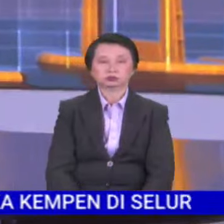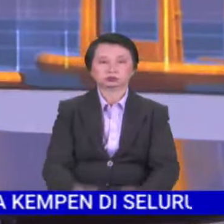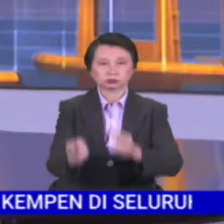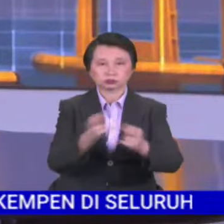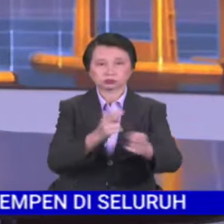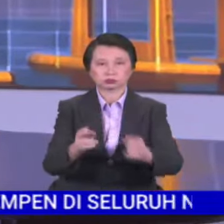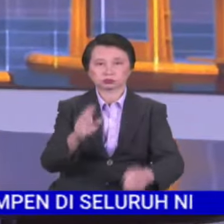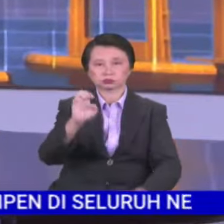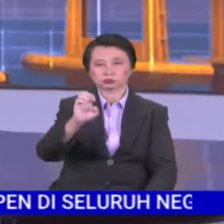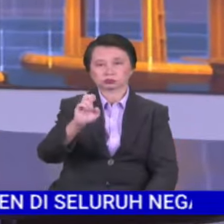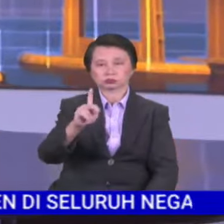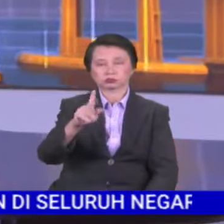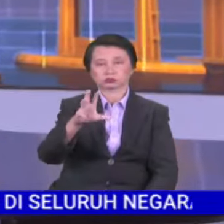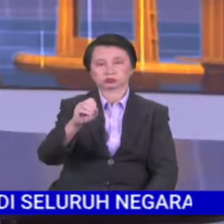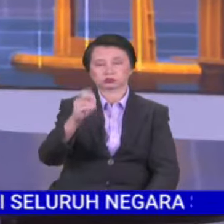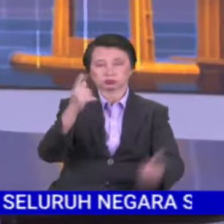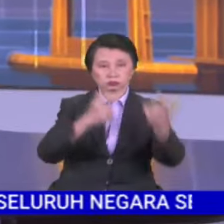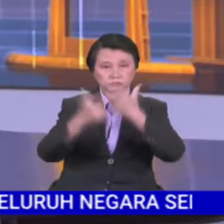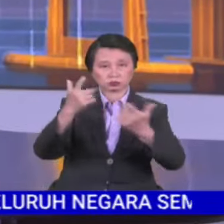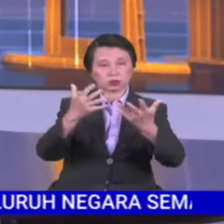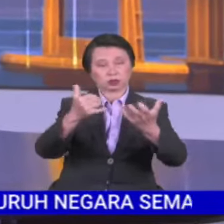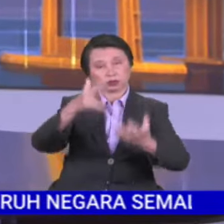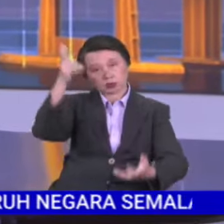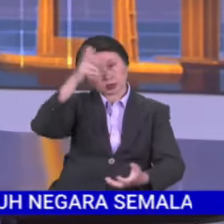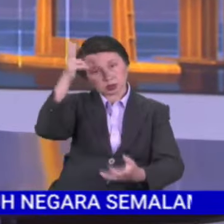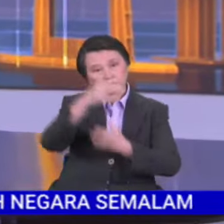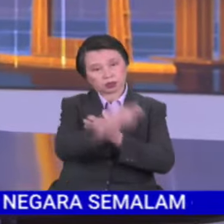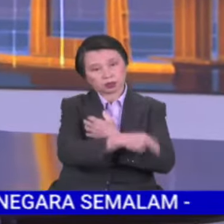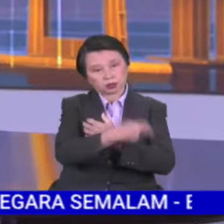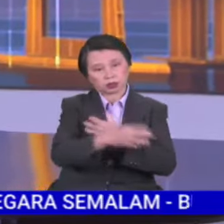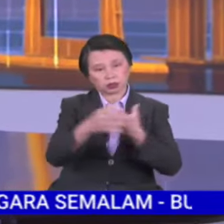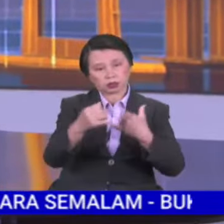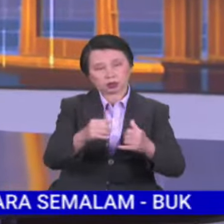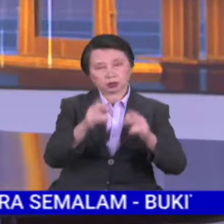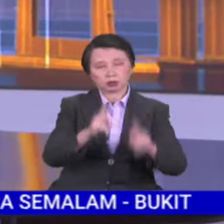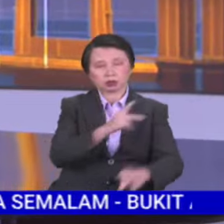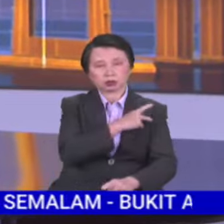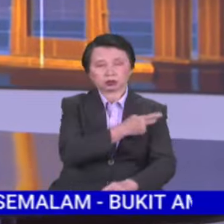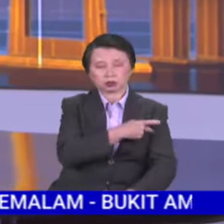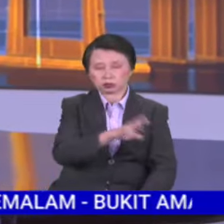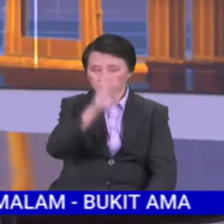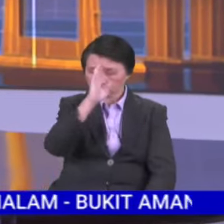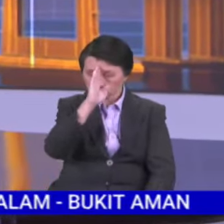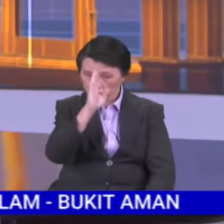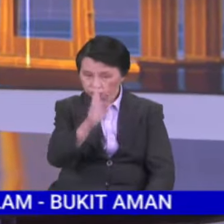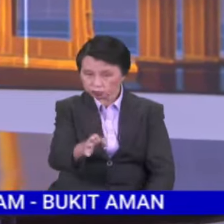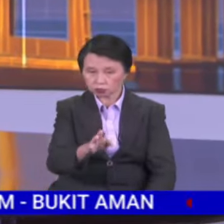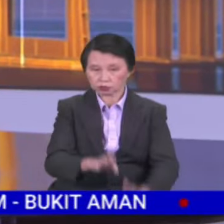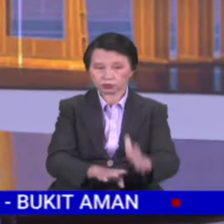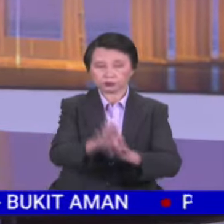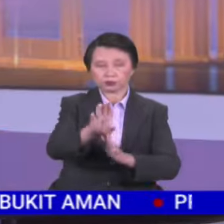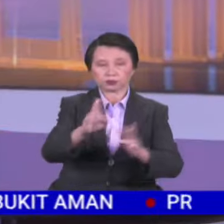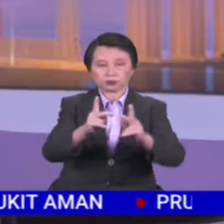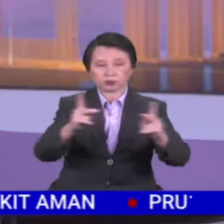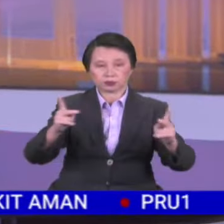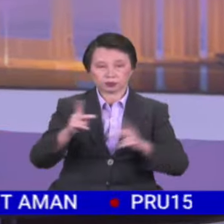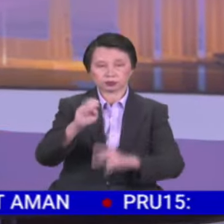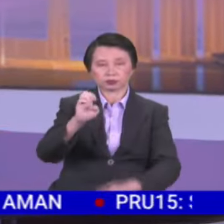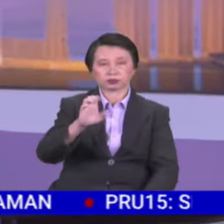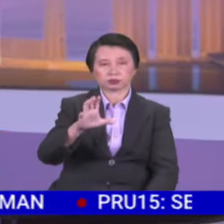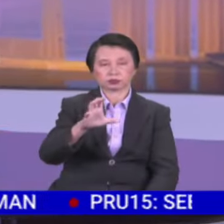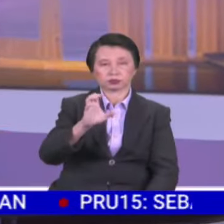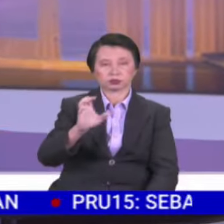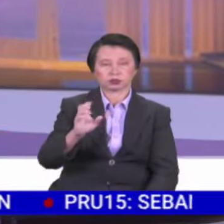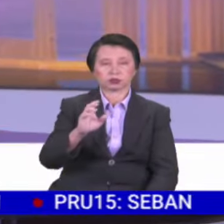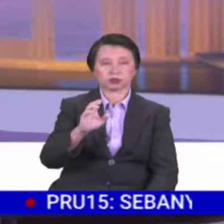Pengusaha Eko Pelancongan Tasik Widuri mahu kerajaan negeri dan pihak berkuasa tempatan memberi fokus kepada pembangunan kawasan Eko Pelancongan